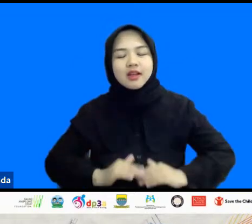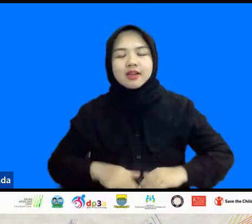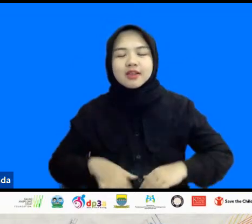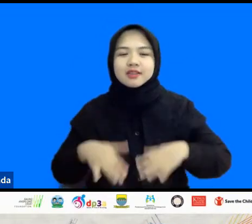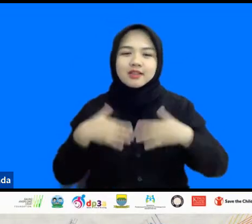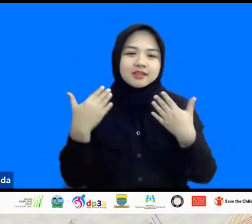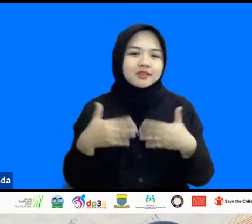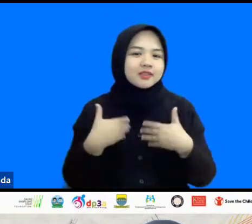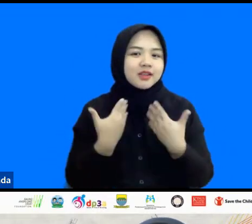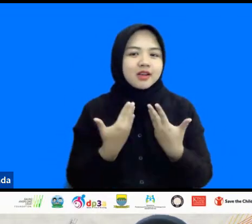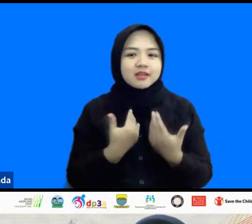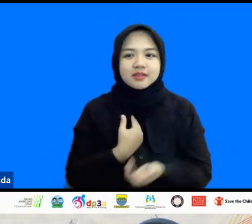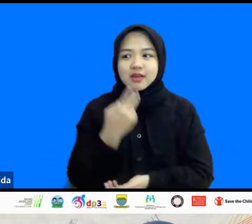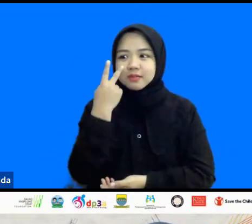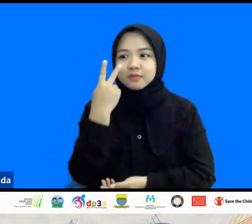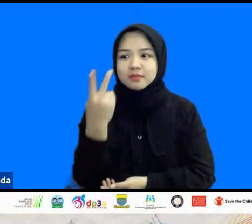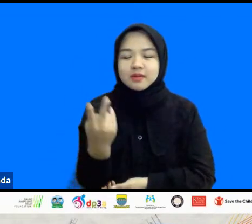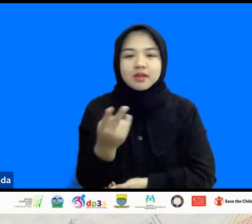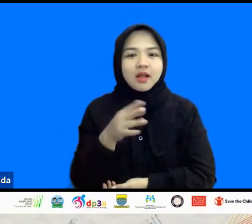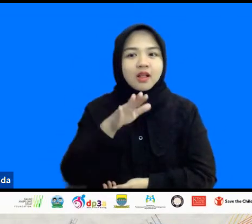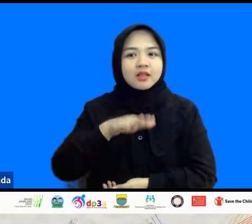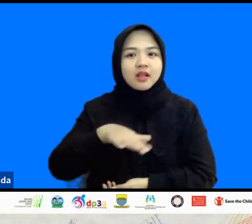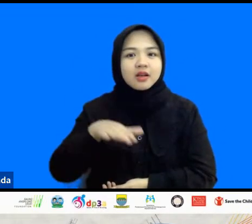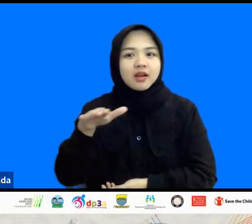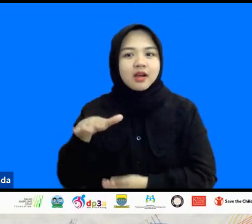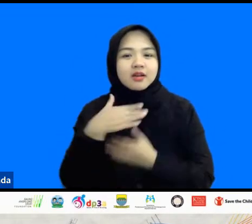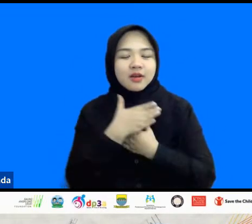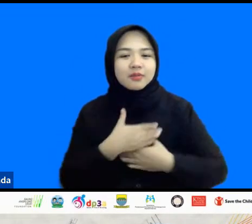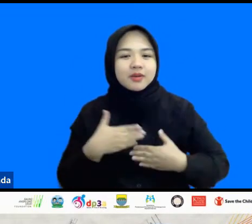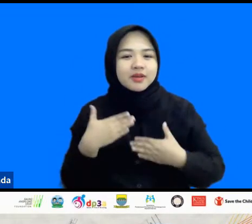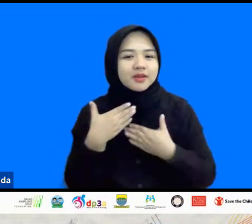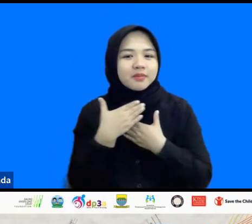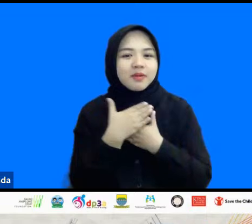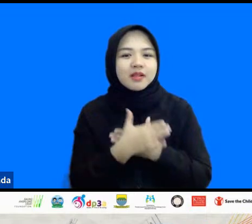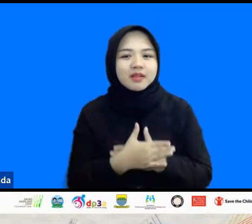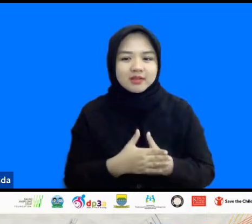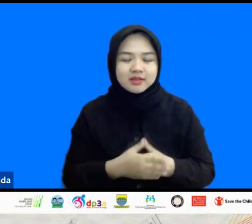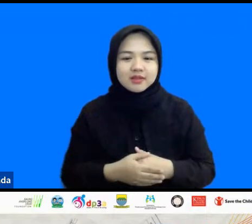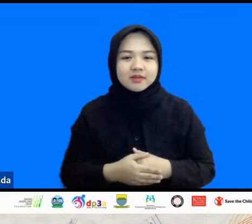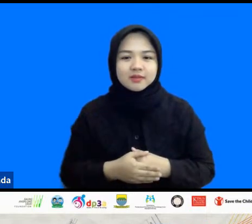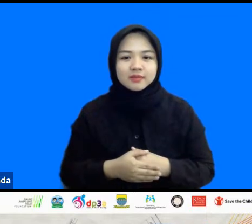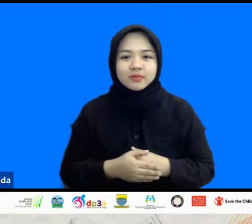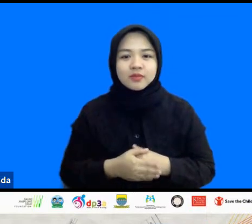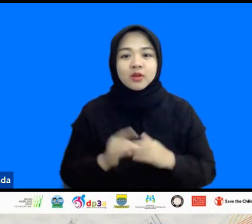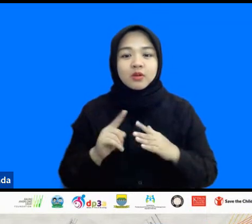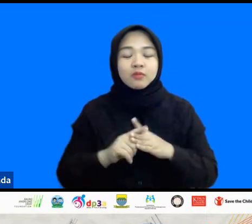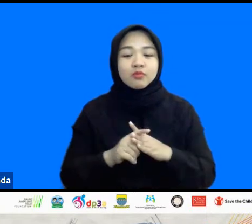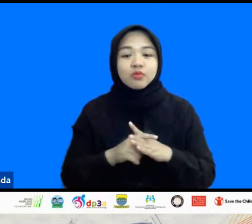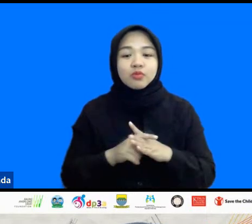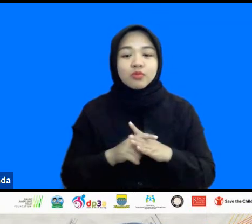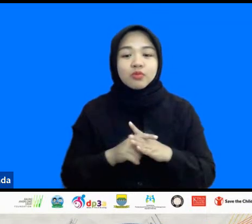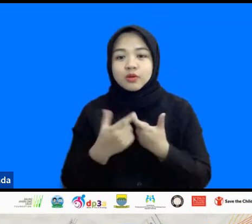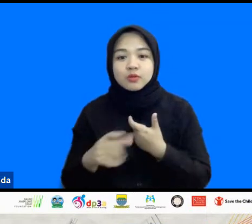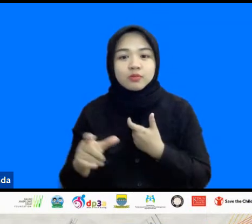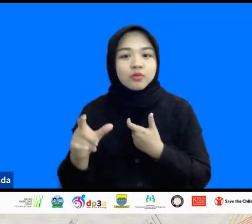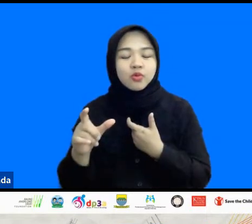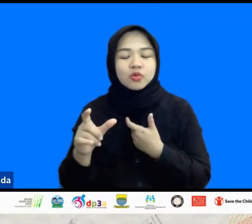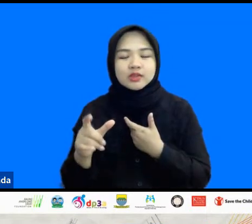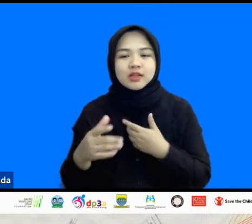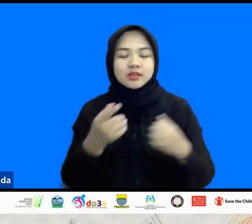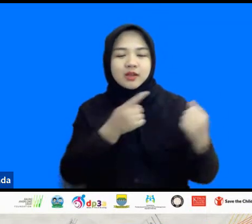senang. Saya melihat anak-anak menikmati, sangat menikmati gitu. Dari mulai proses tadi apa